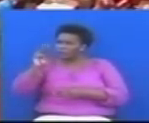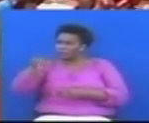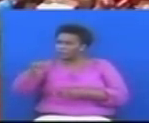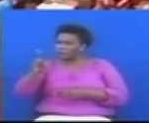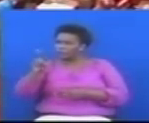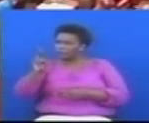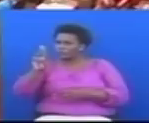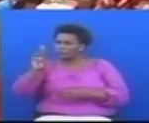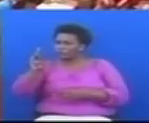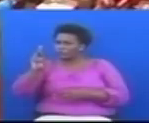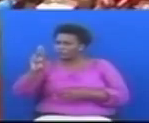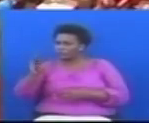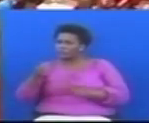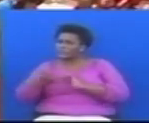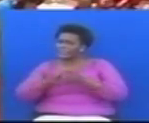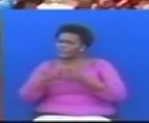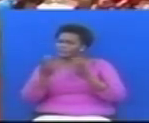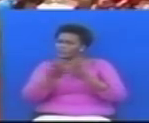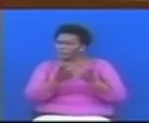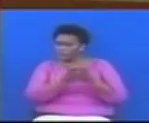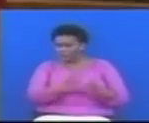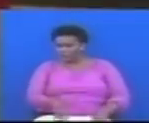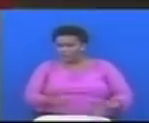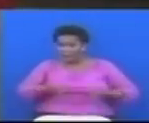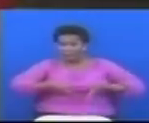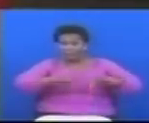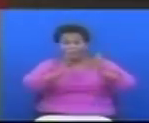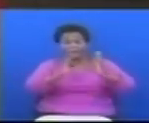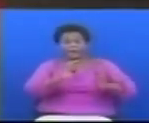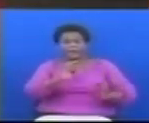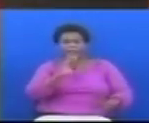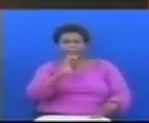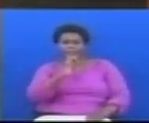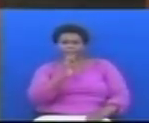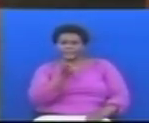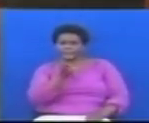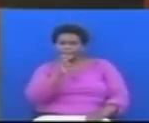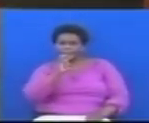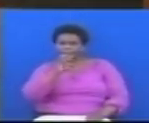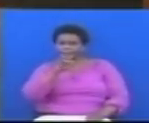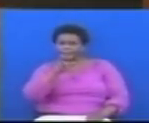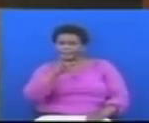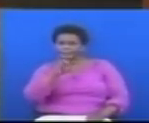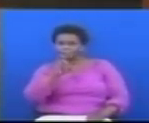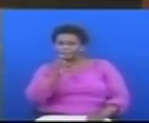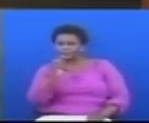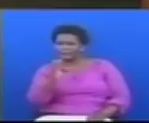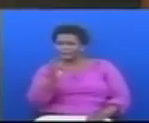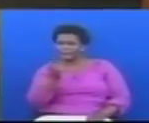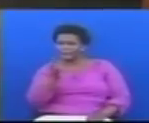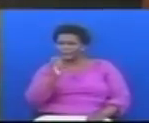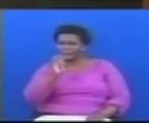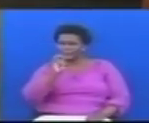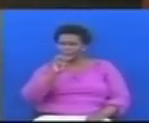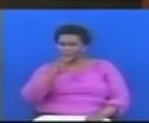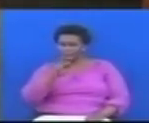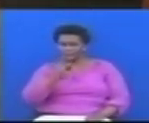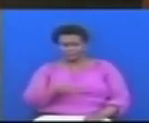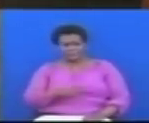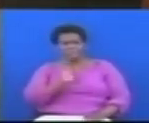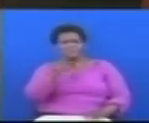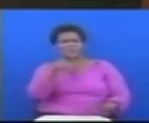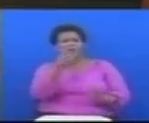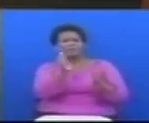ya Chemchemu Ligoma ina zaidi ya miaka kumi tangu 2007 haijawahi kutengenezwa. Je, serikali ina mpango